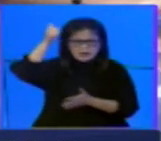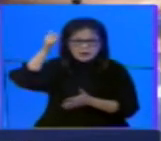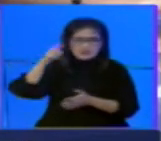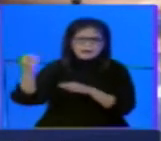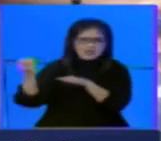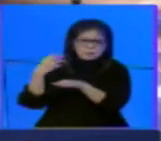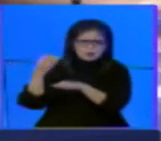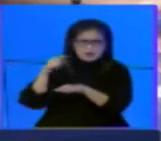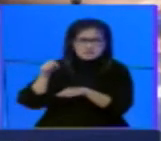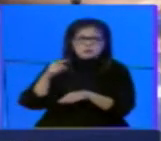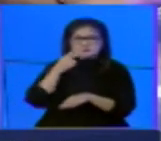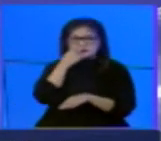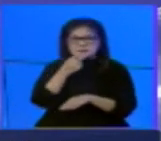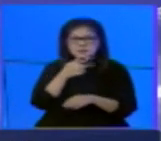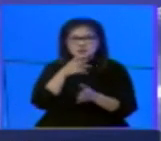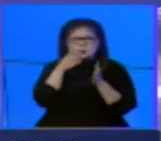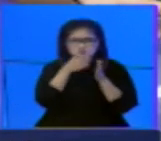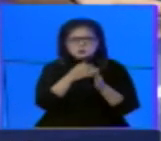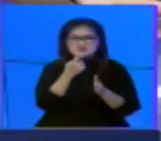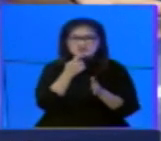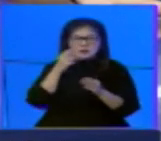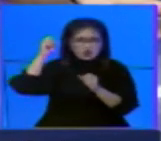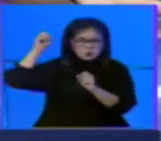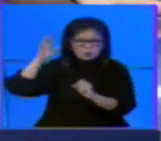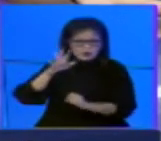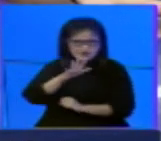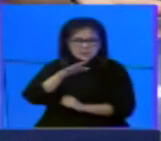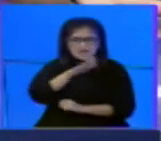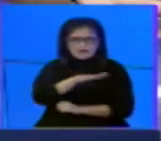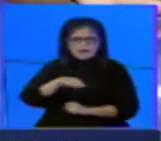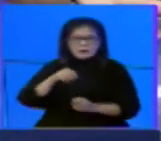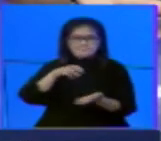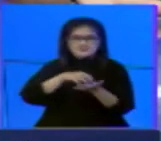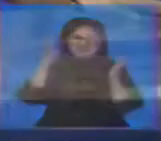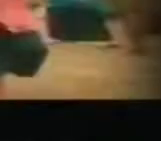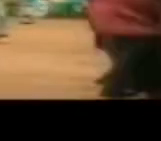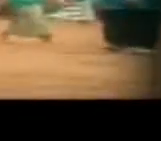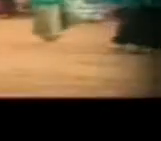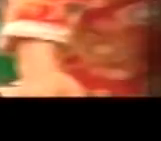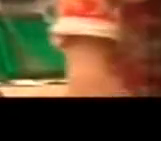Liputannya akan disajikan dalam liputan khusus khas Ramadan, Anak Pesantren Keren.